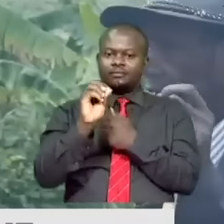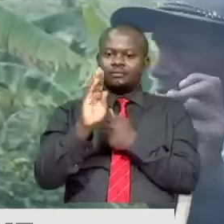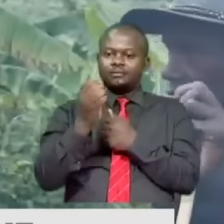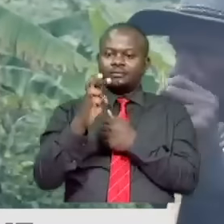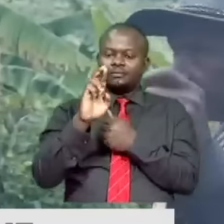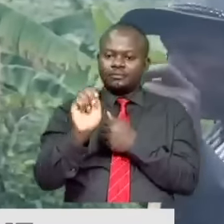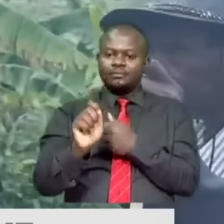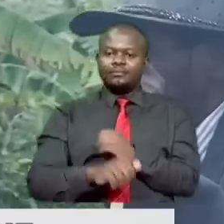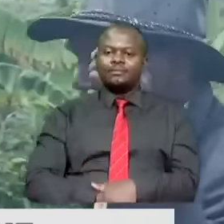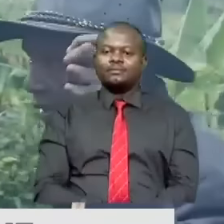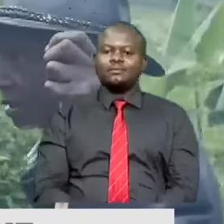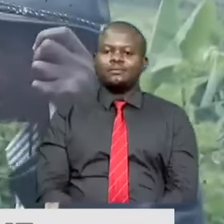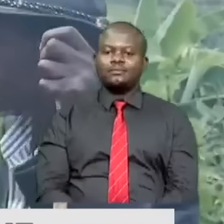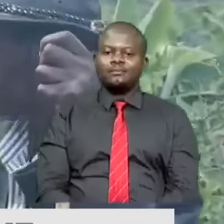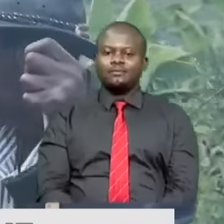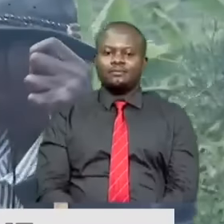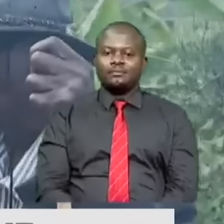Byiringiro.